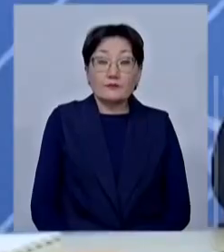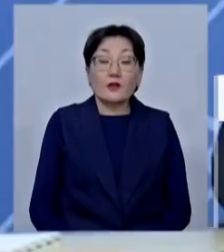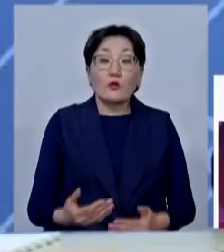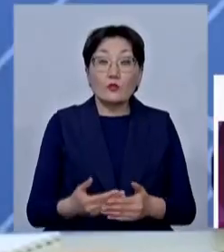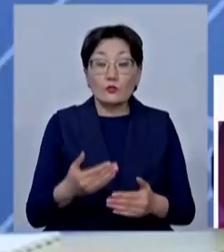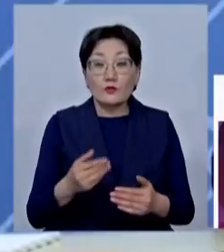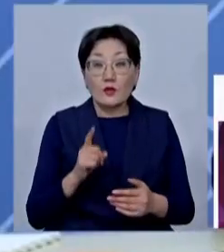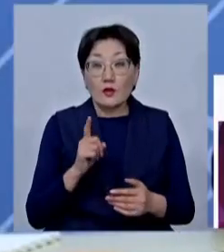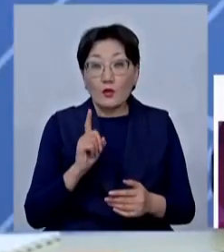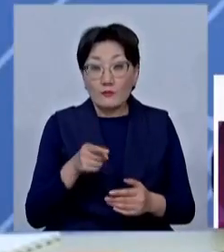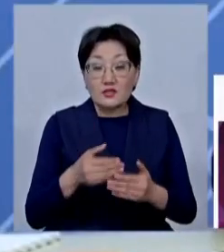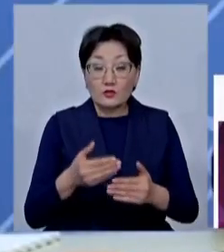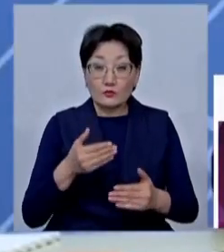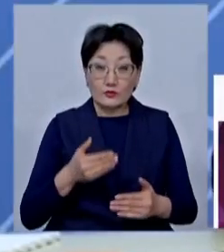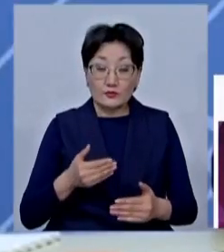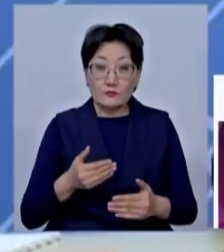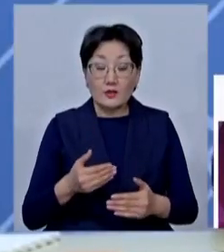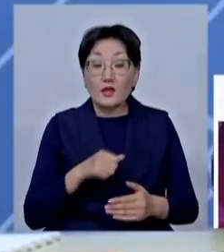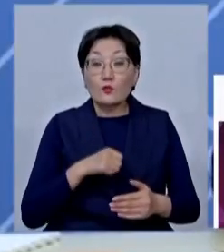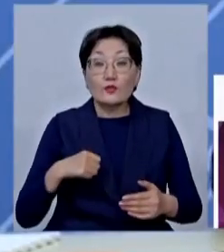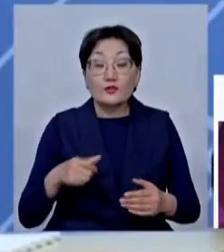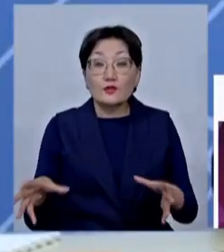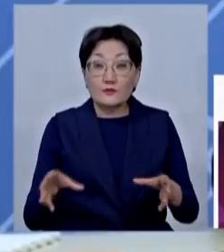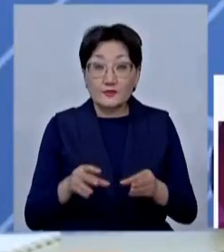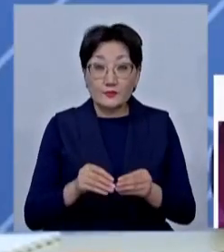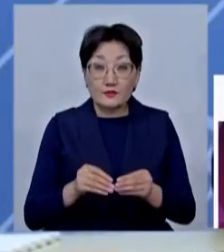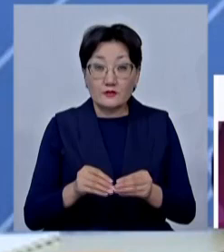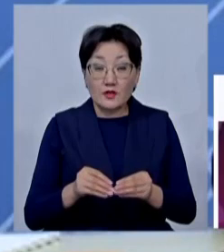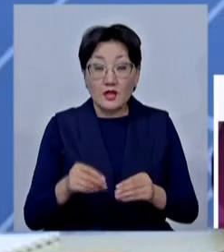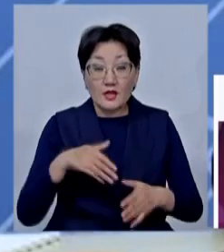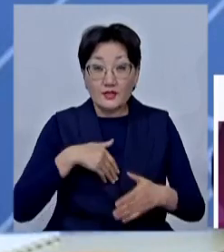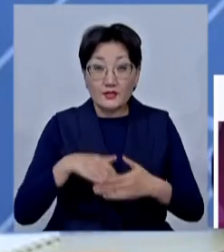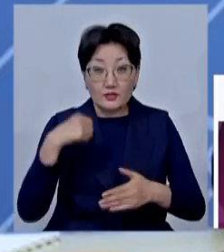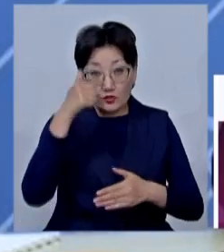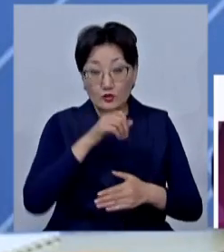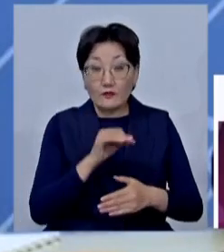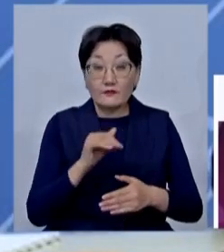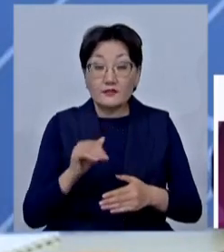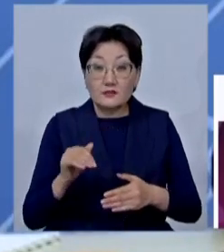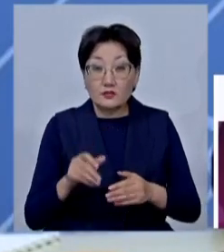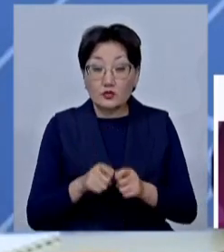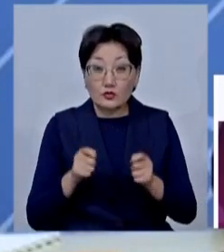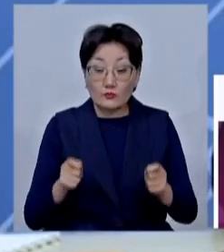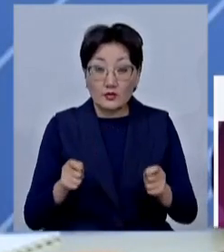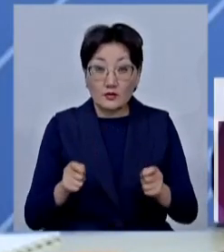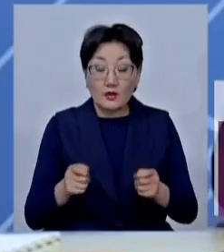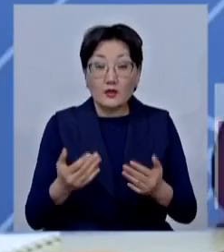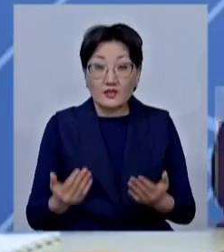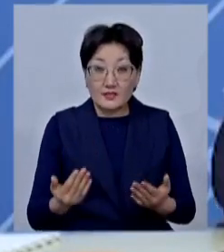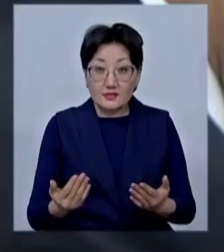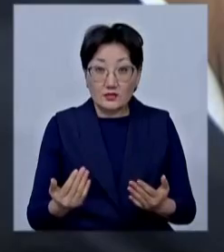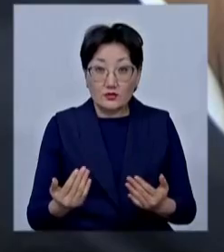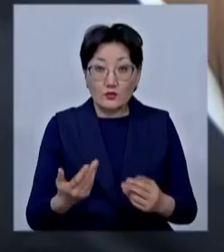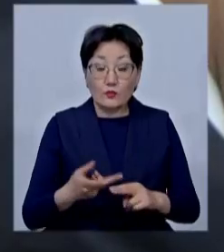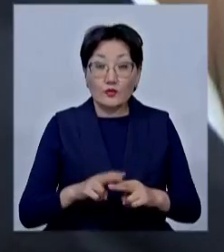Осыдан тура бір жыл бұрын өздеріңізбен бірге еріктілер жылын ресми түрде ашып, міне қазір